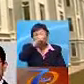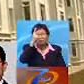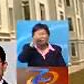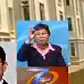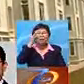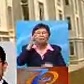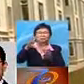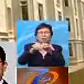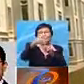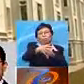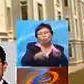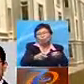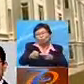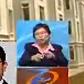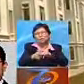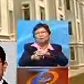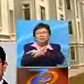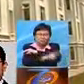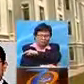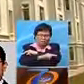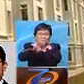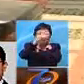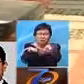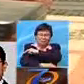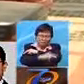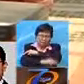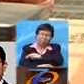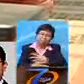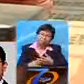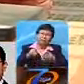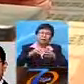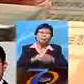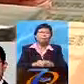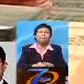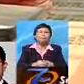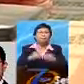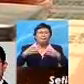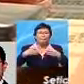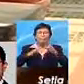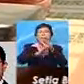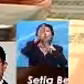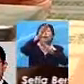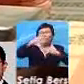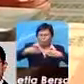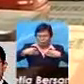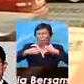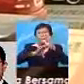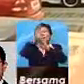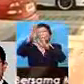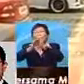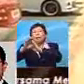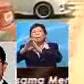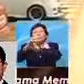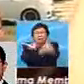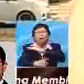tangan urusan kerajaan negeri. Sedangkan Majlis Pembangunan Fizikal Negara ini bukan yang baru,